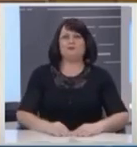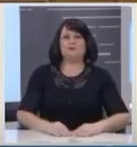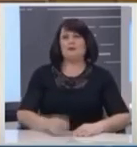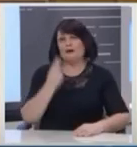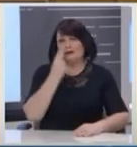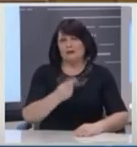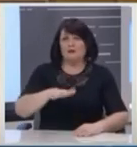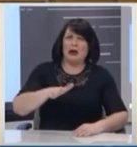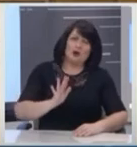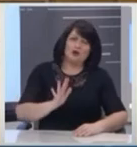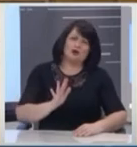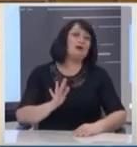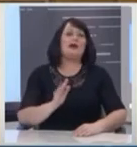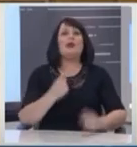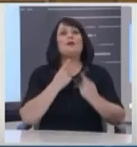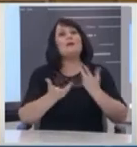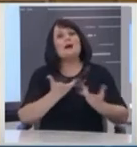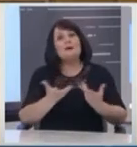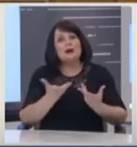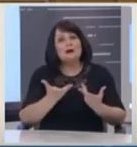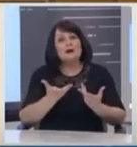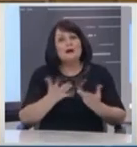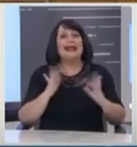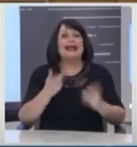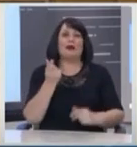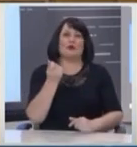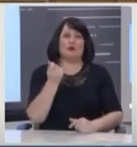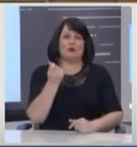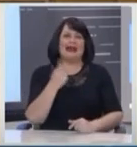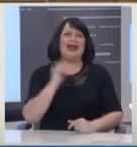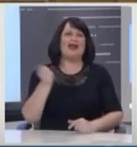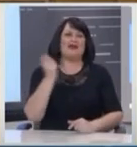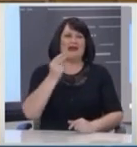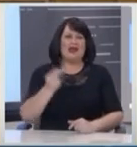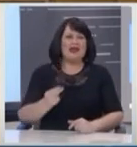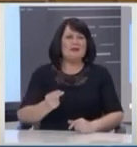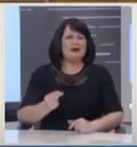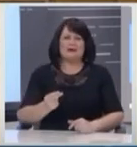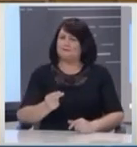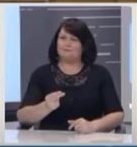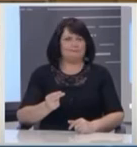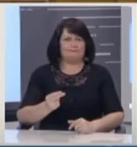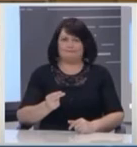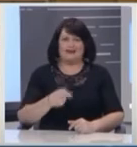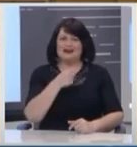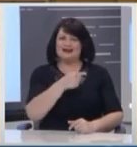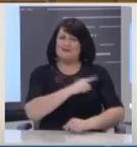ένδειξη ότι οι διαπραγματεύσεις, είτε στα οικονομικά είτε στα εθνικά, δεν είναι το ισχυρό σας